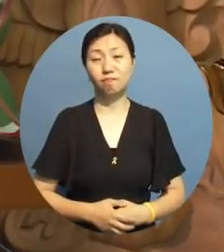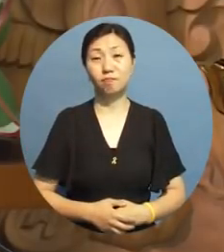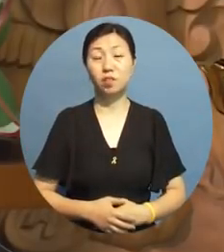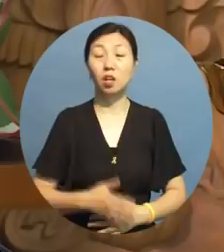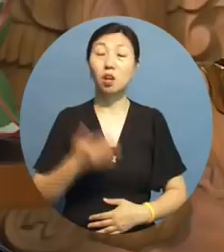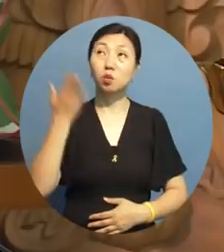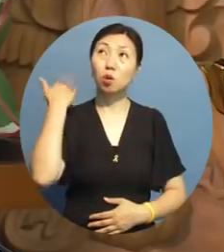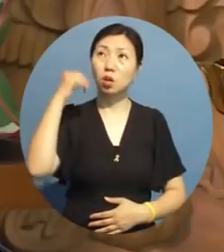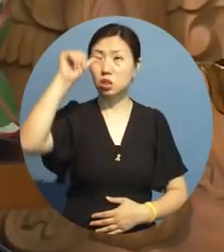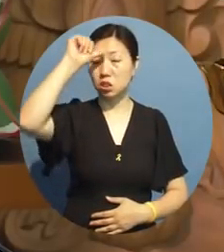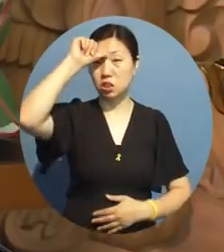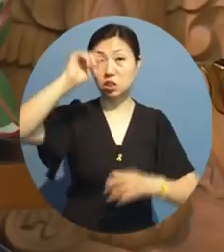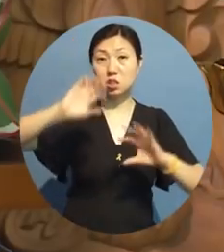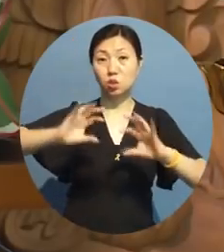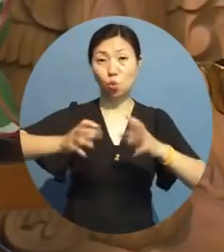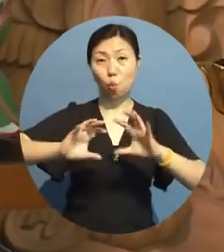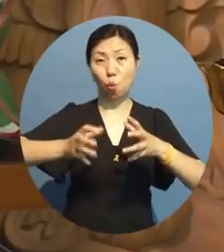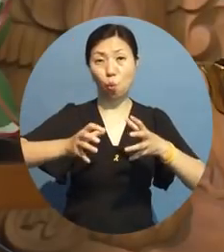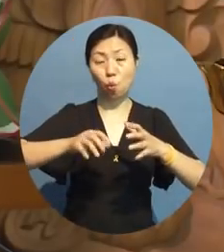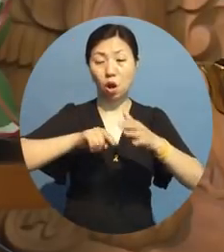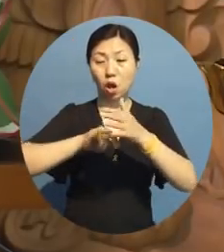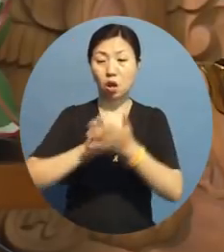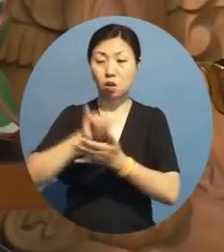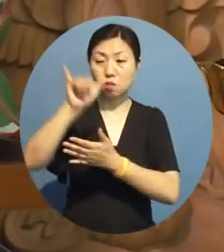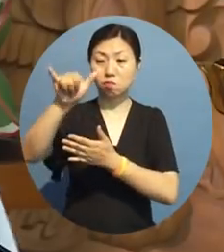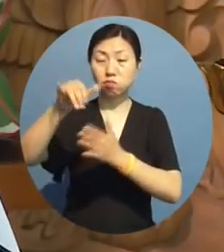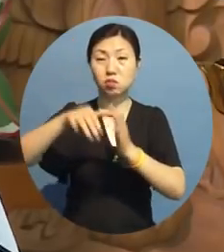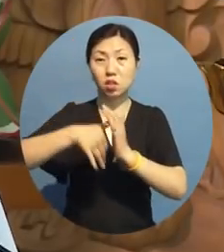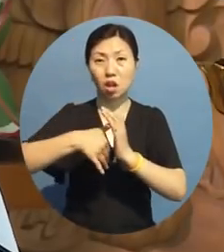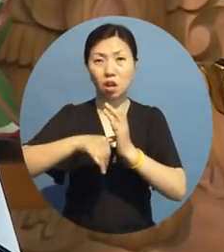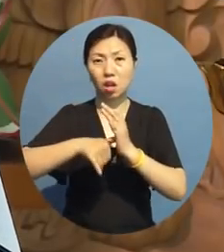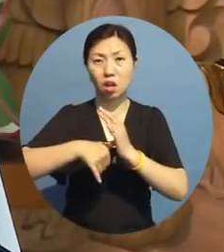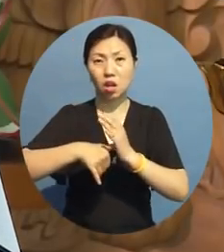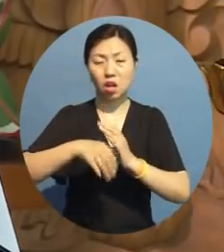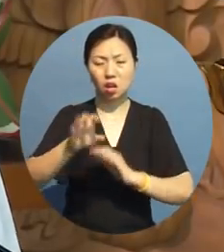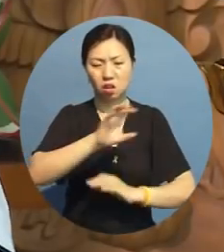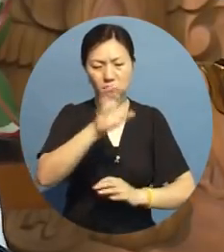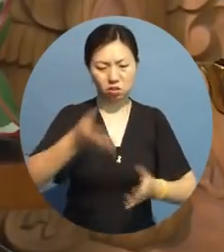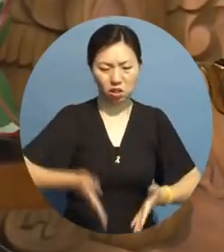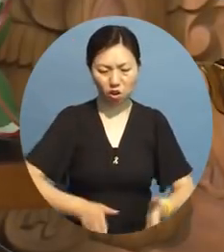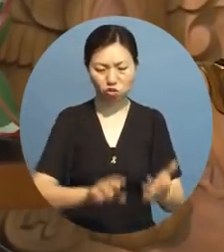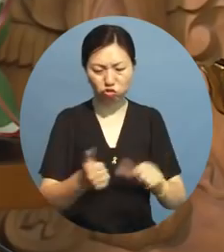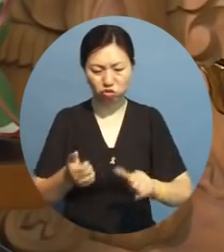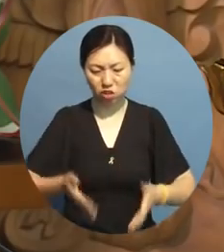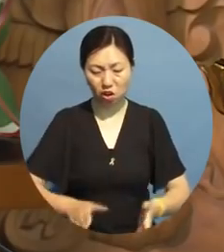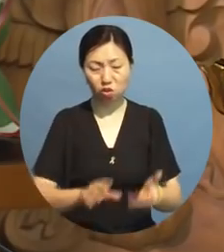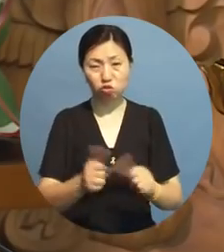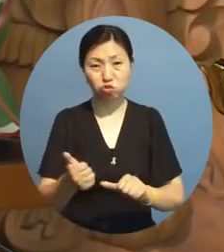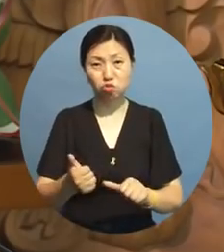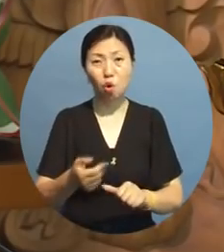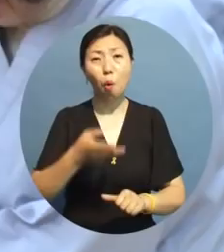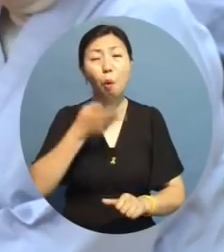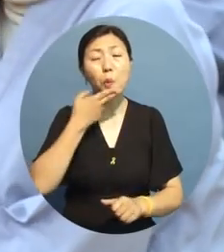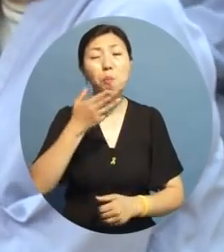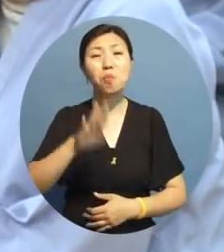내가 지난번 인도에 갔을 때, 윤회를 안할 바에야. 뭐 때문에 좋은 일하고 사느냐는